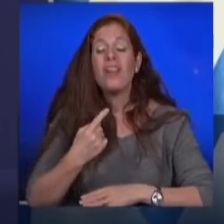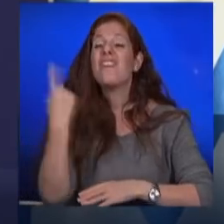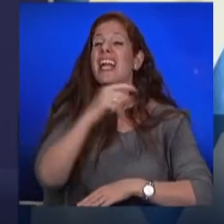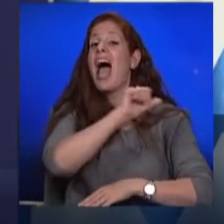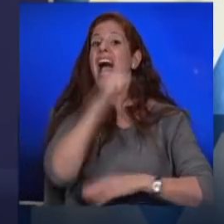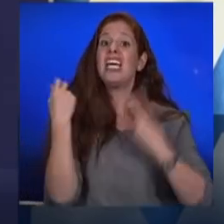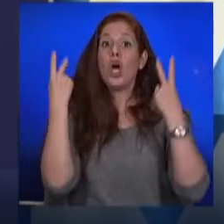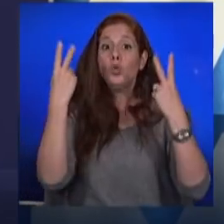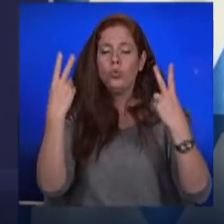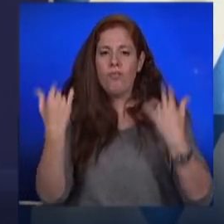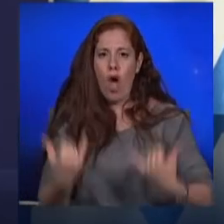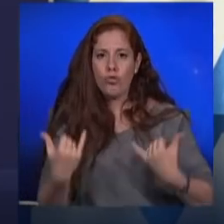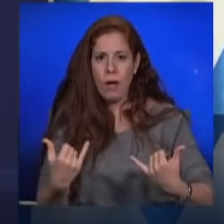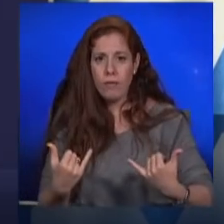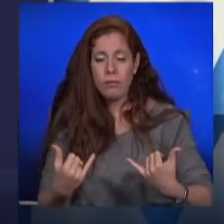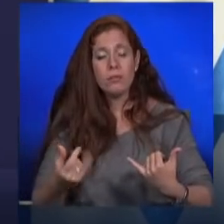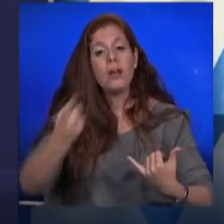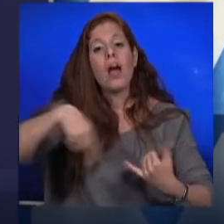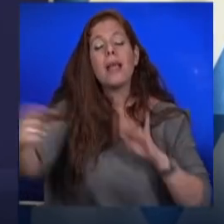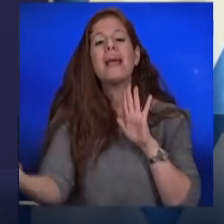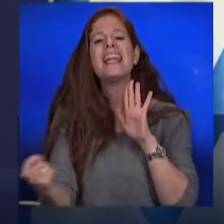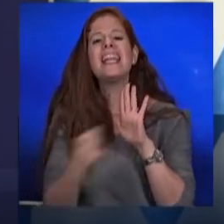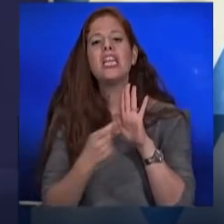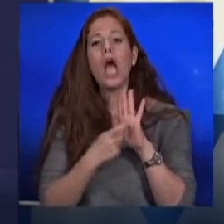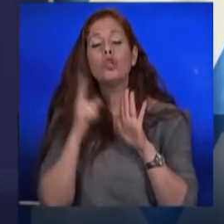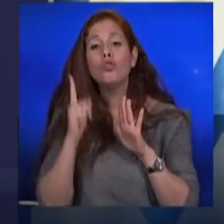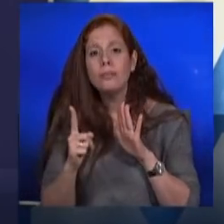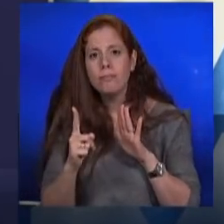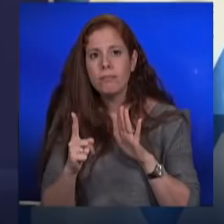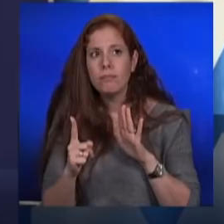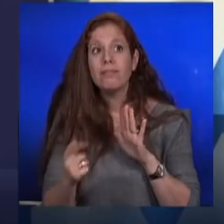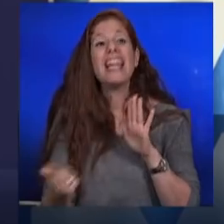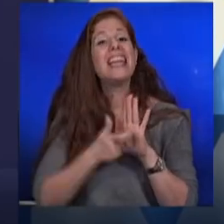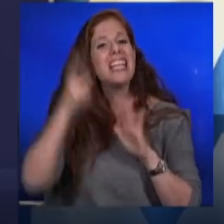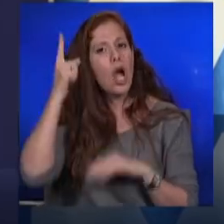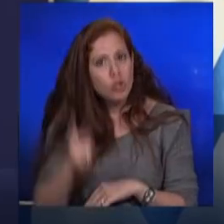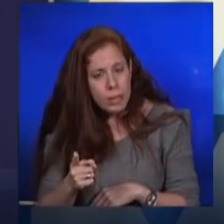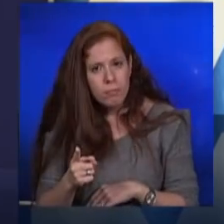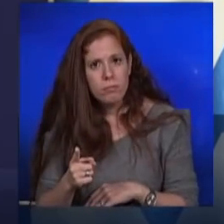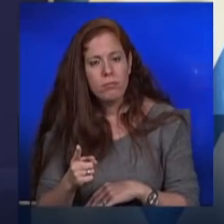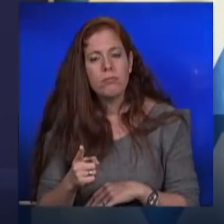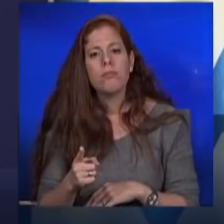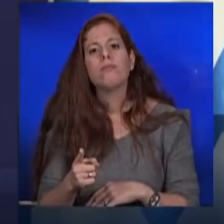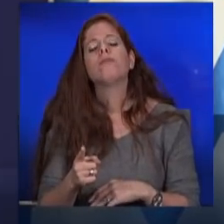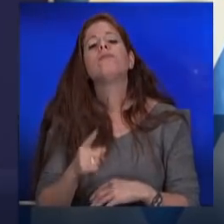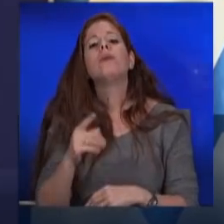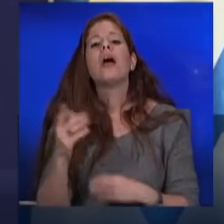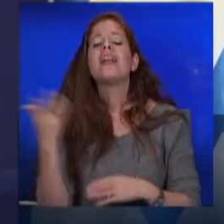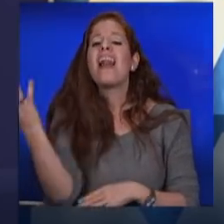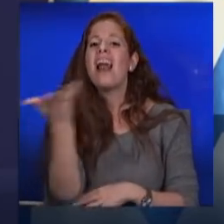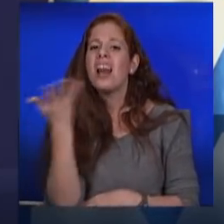אתם נדרשים לקיים את ליל הסדר ואת חג